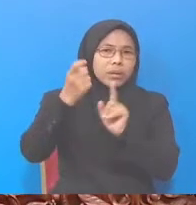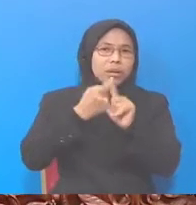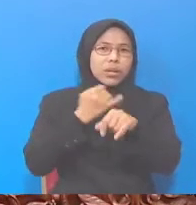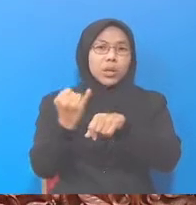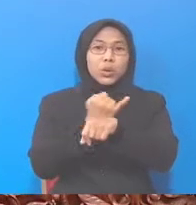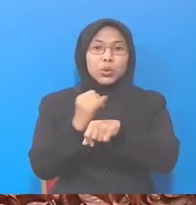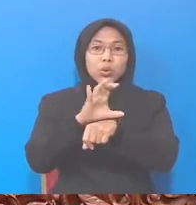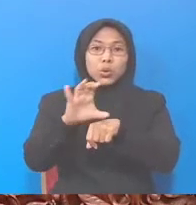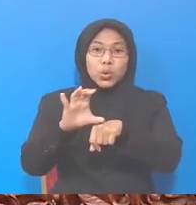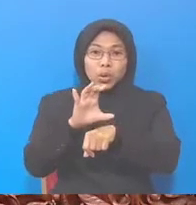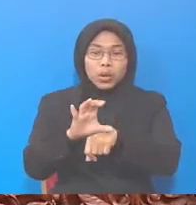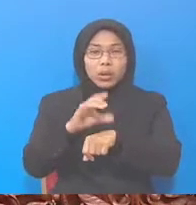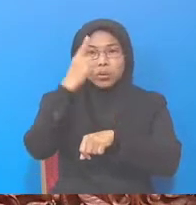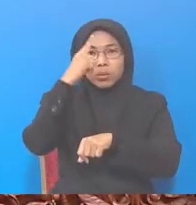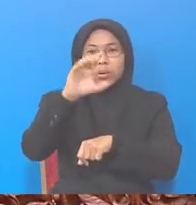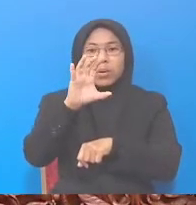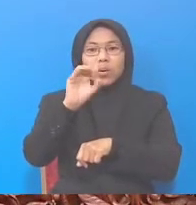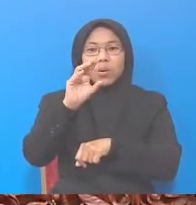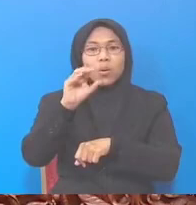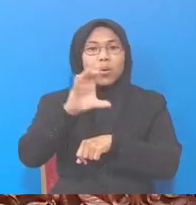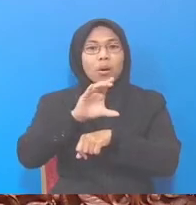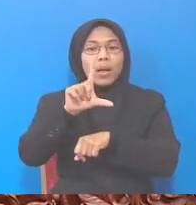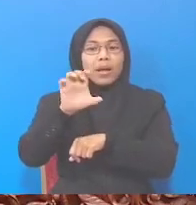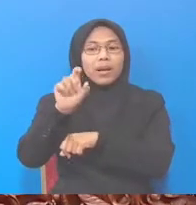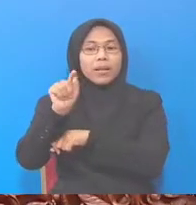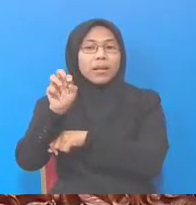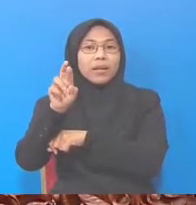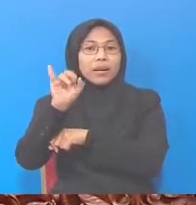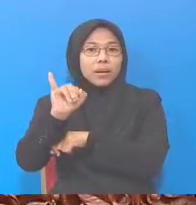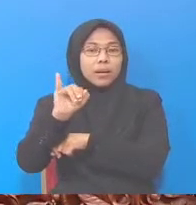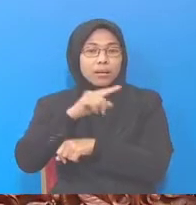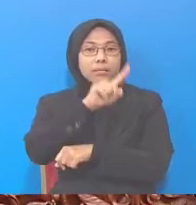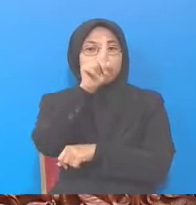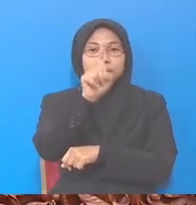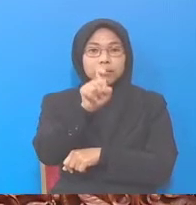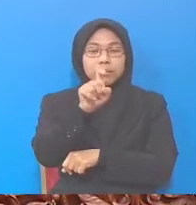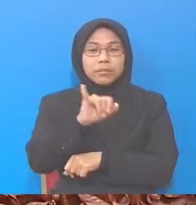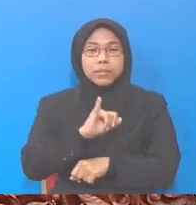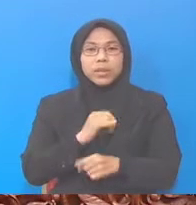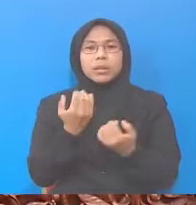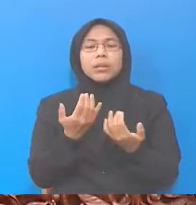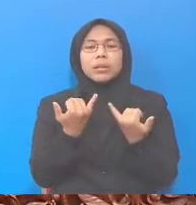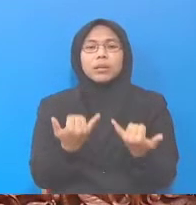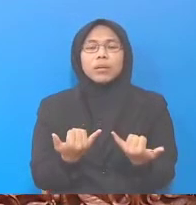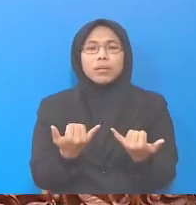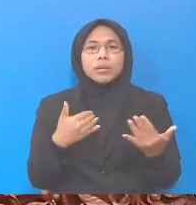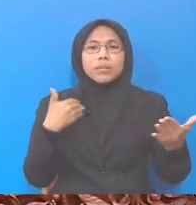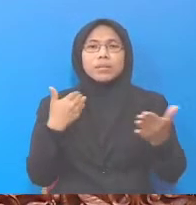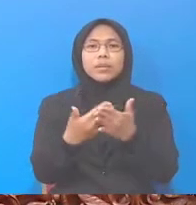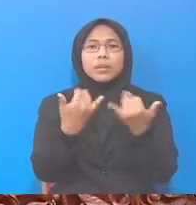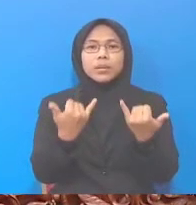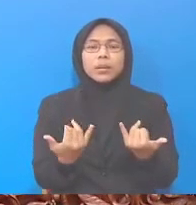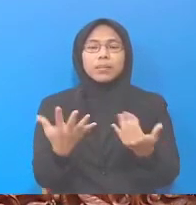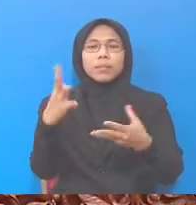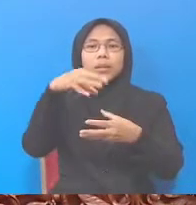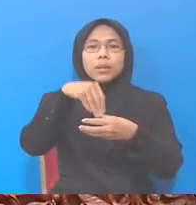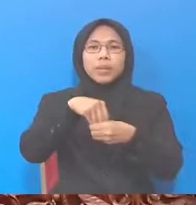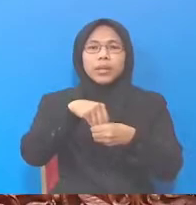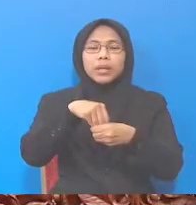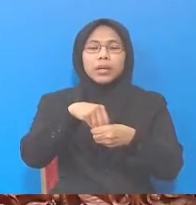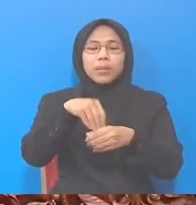industri coklat terhadap Koko listari jadi seorang tambah saya adalah sejauhmana penglibatan